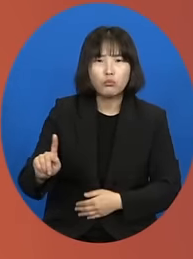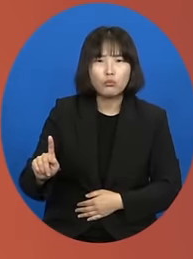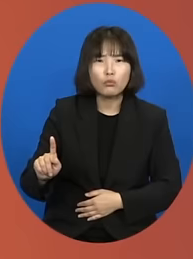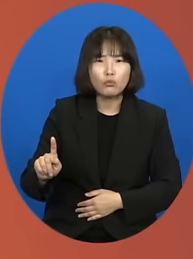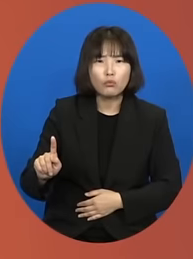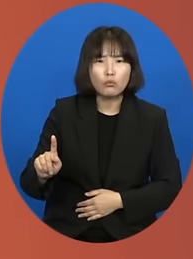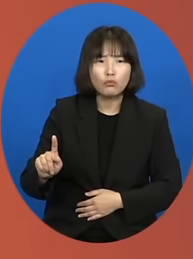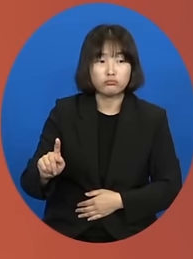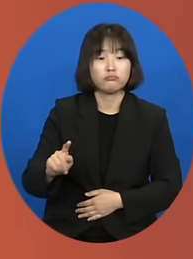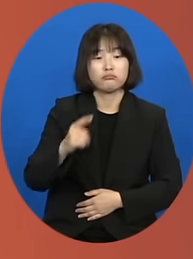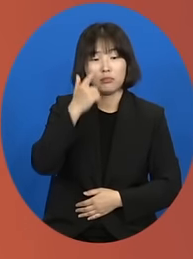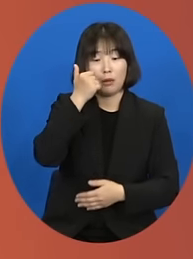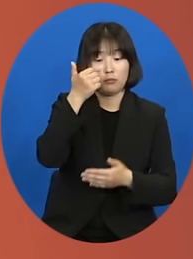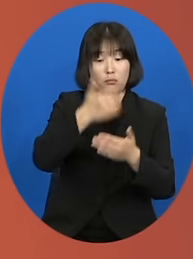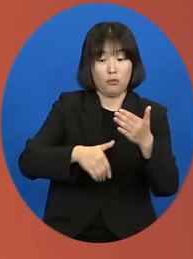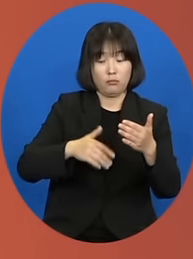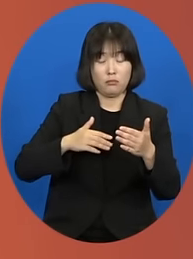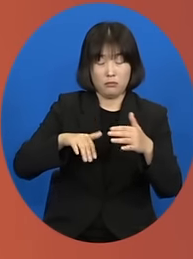내 거네.